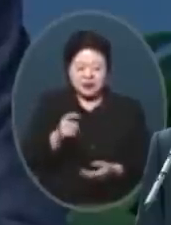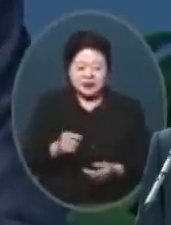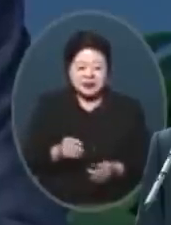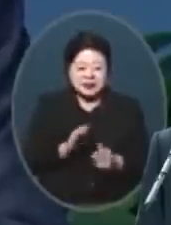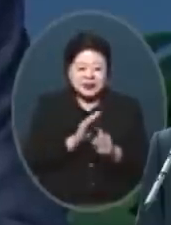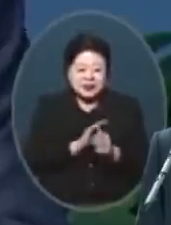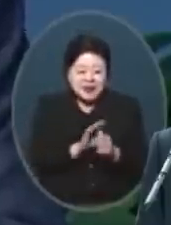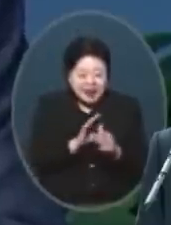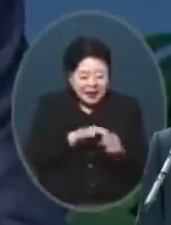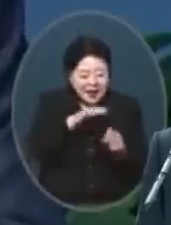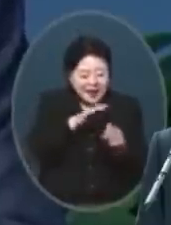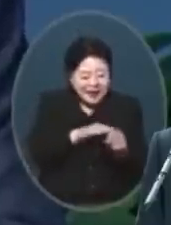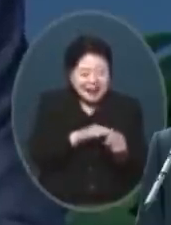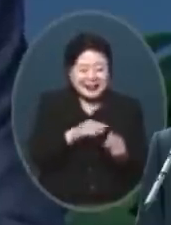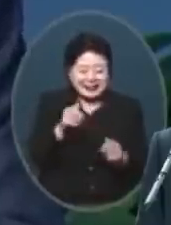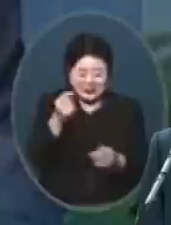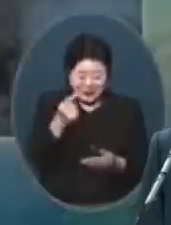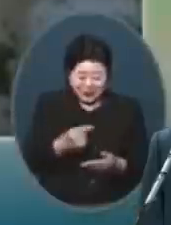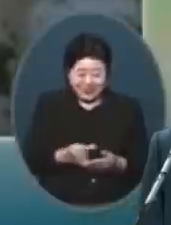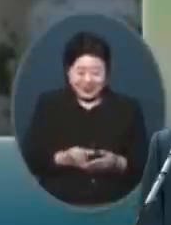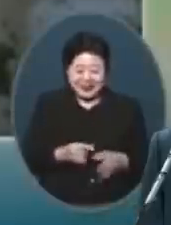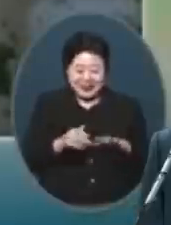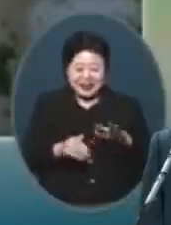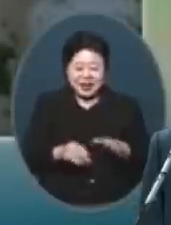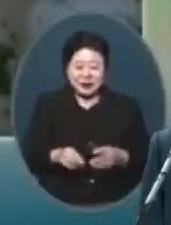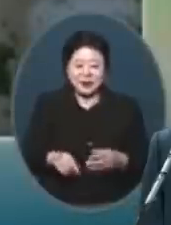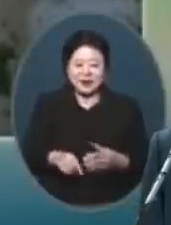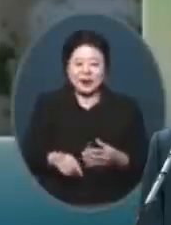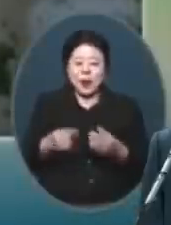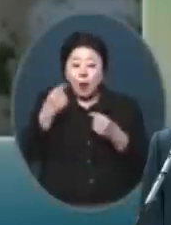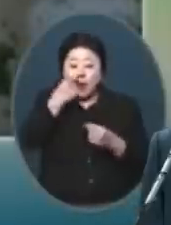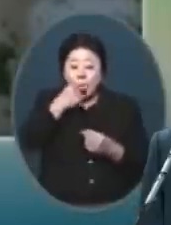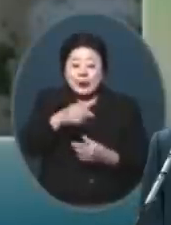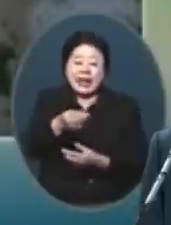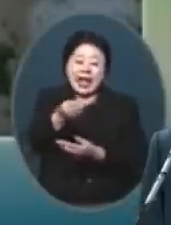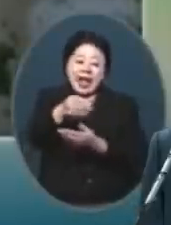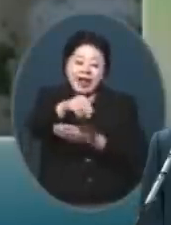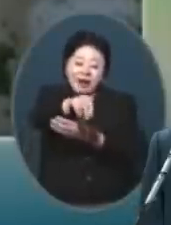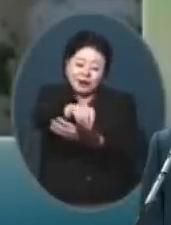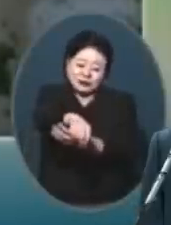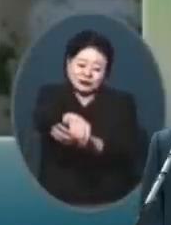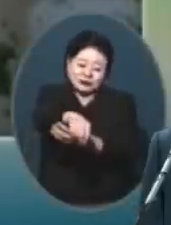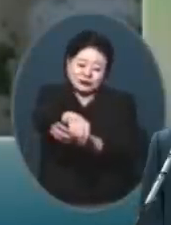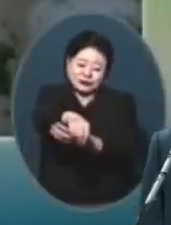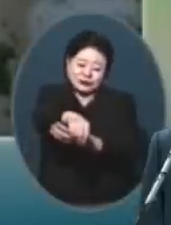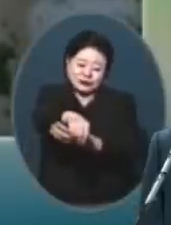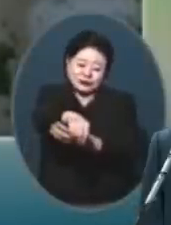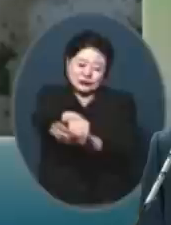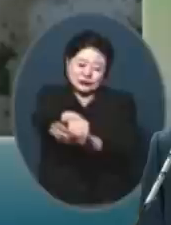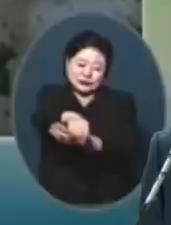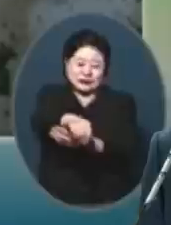오면은 나무에 코를 탁 던져놓고 다리를 탁 던져놓고